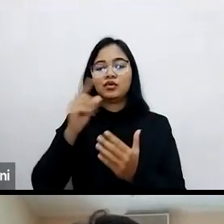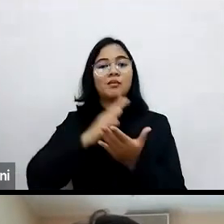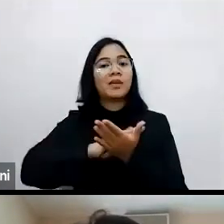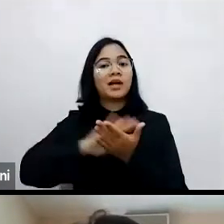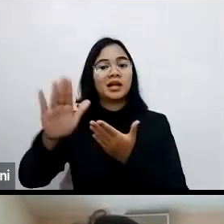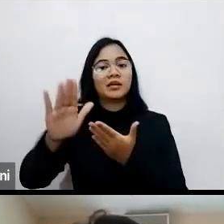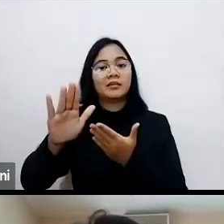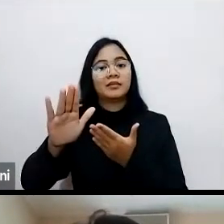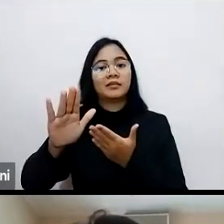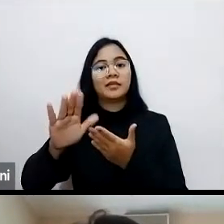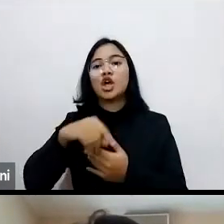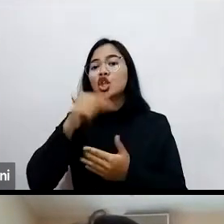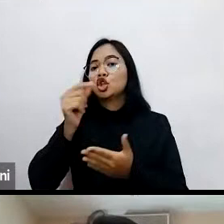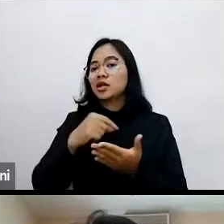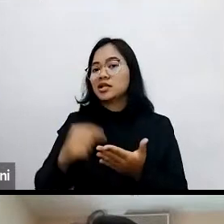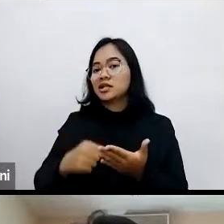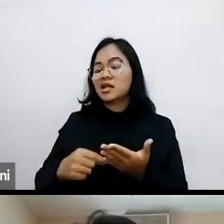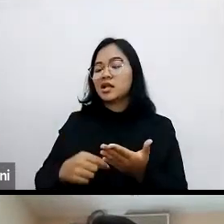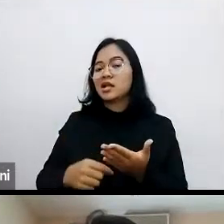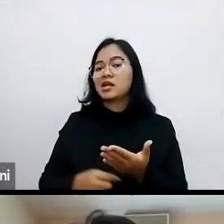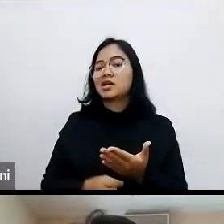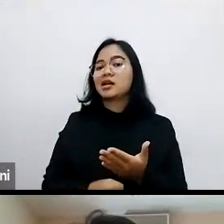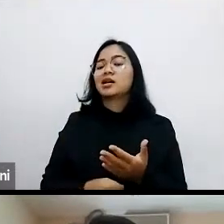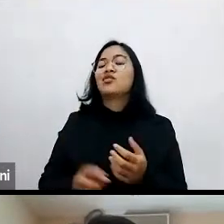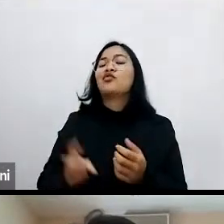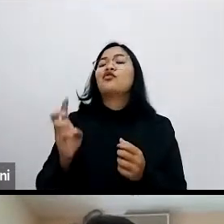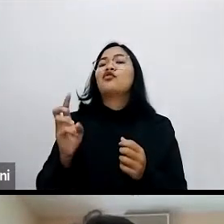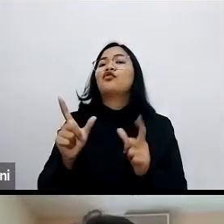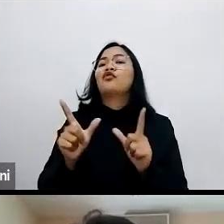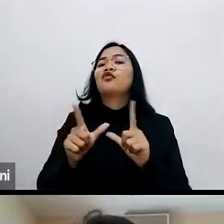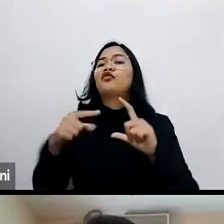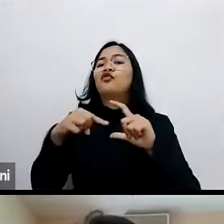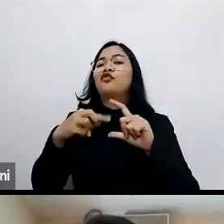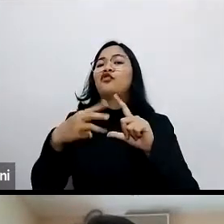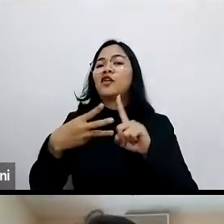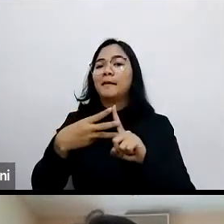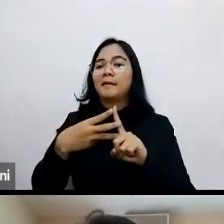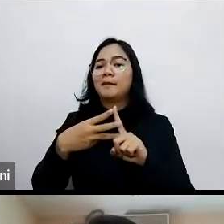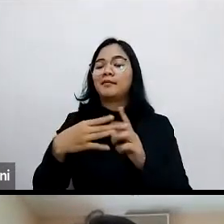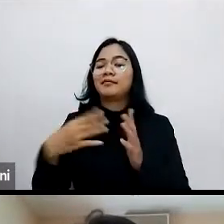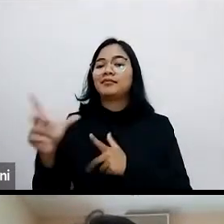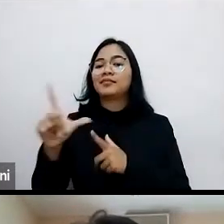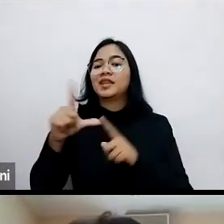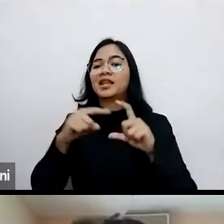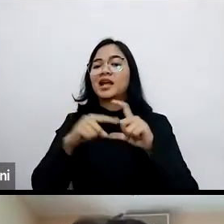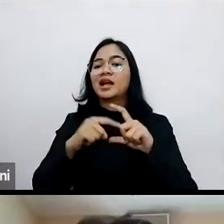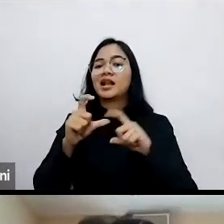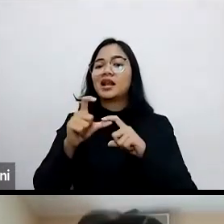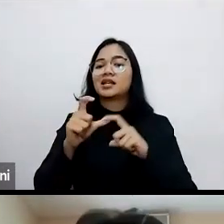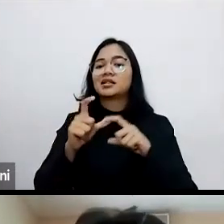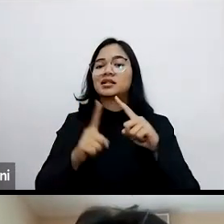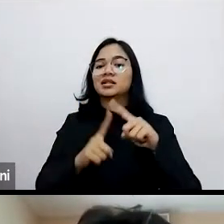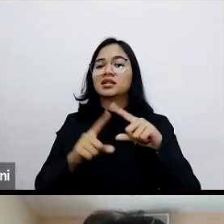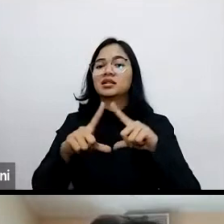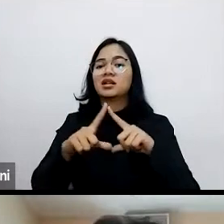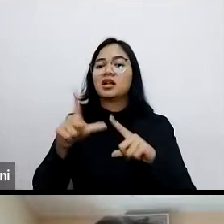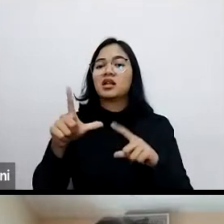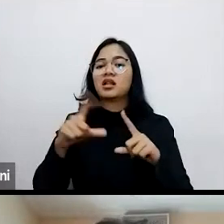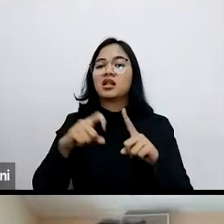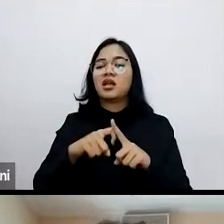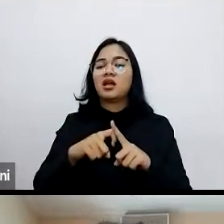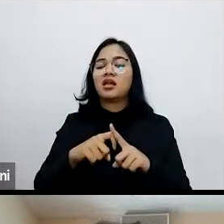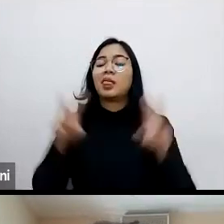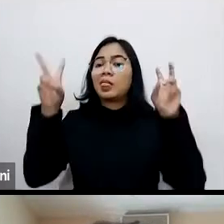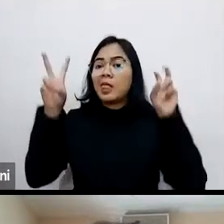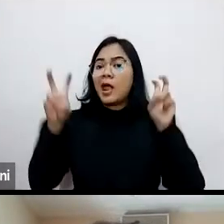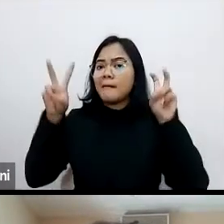ya, untuk dipublikasikan di website Let's Talk. Temanya tentu saja seks, seksualitas, gender,